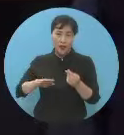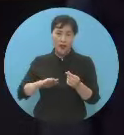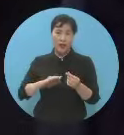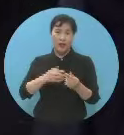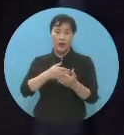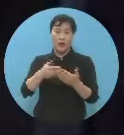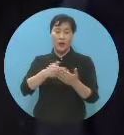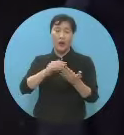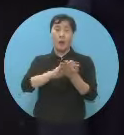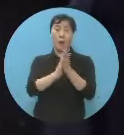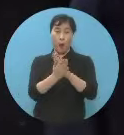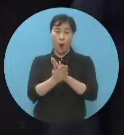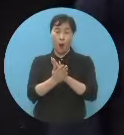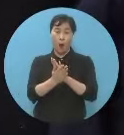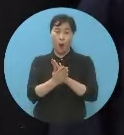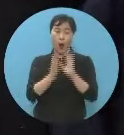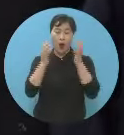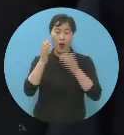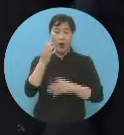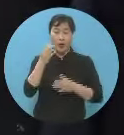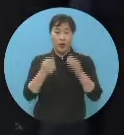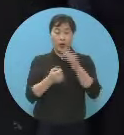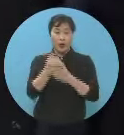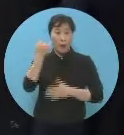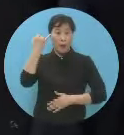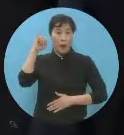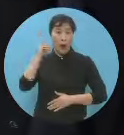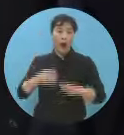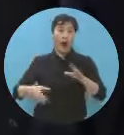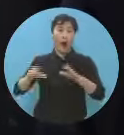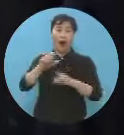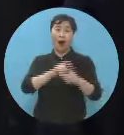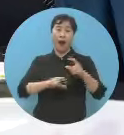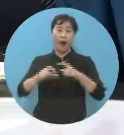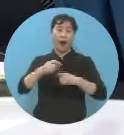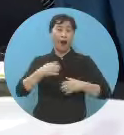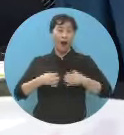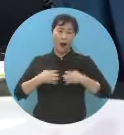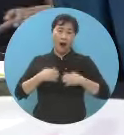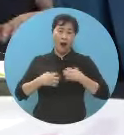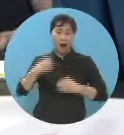아이들의 독특한 발상이 더해진 작품은 더욱 특별한 무게 향기가 느껴집니다.